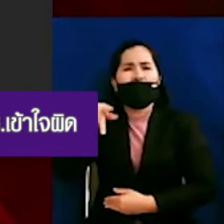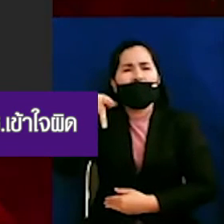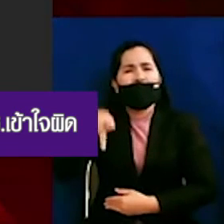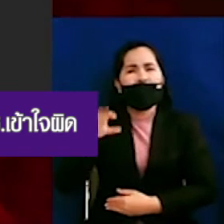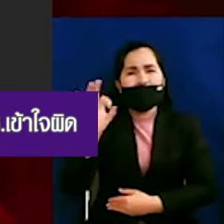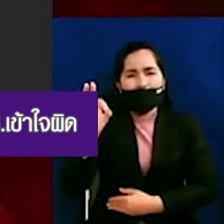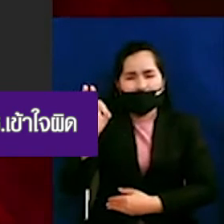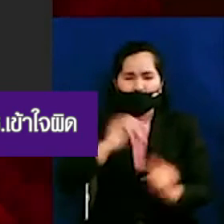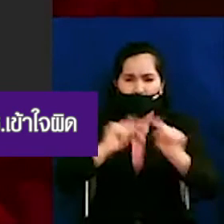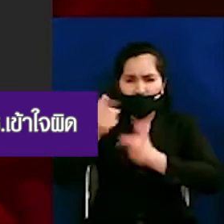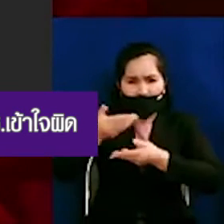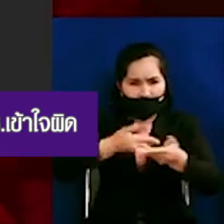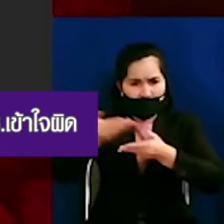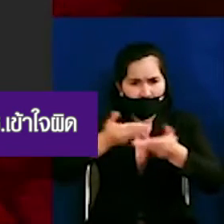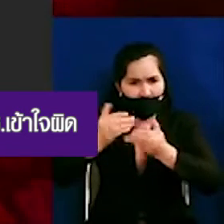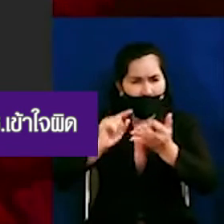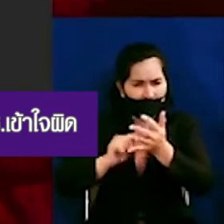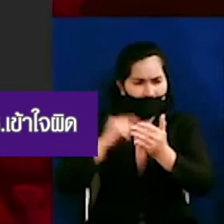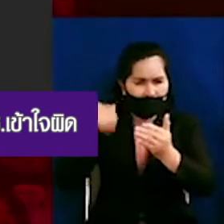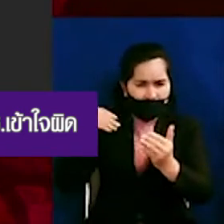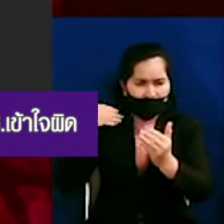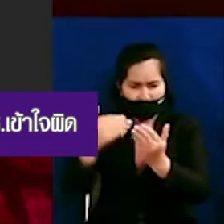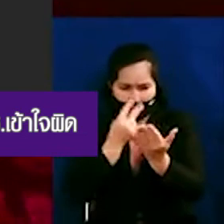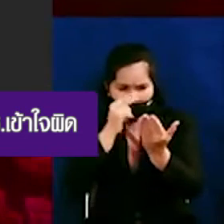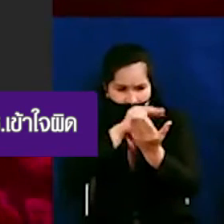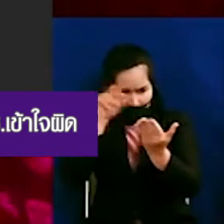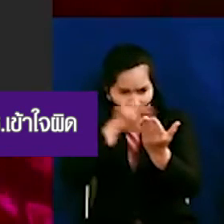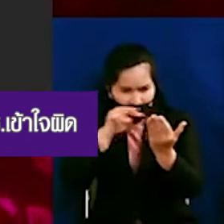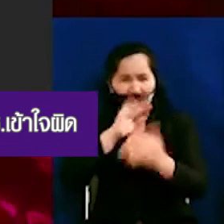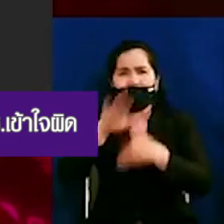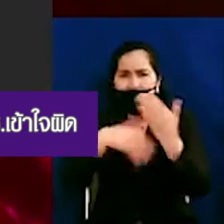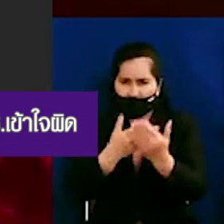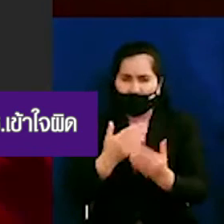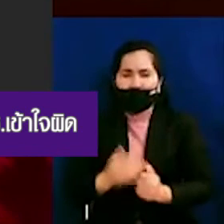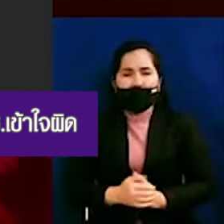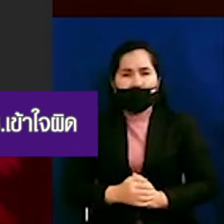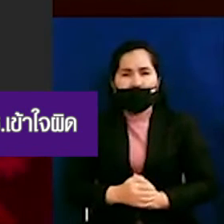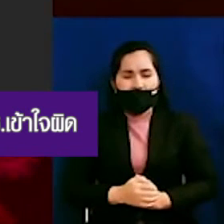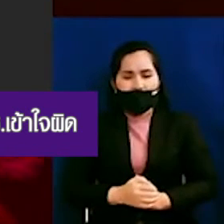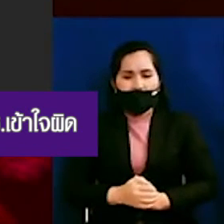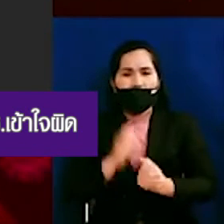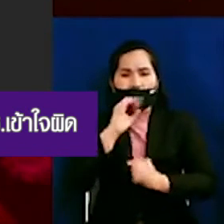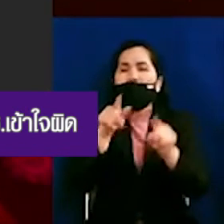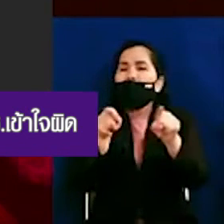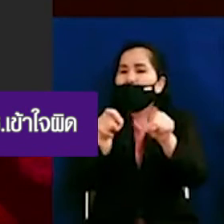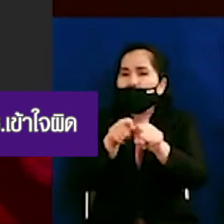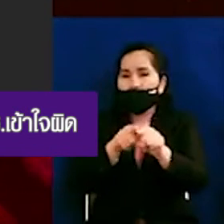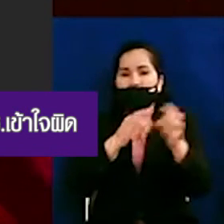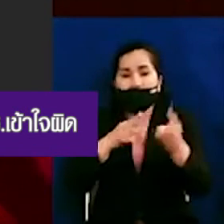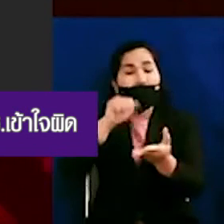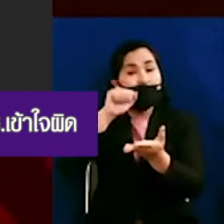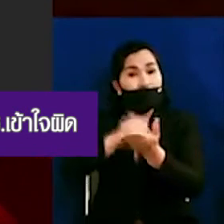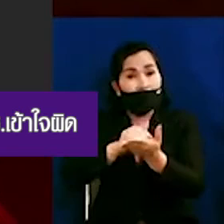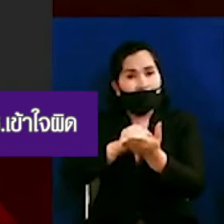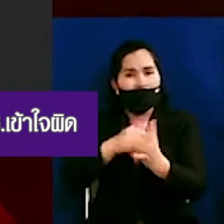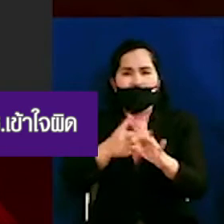มาตั้งแต่ต้นปีเนี่ยนะครับทุกฉบับทุกเวอร์ชั่นนะครับมีเอ่อเงื่อนไขในการจองที่ต้อง